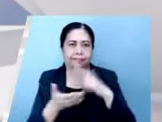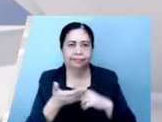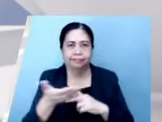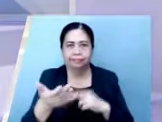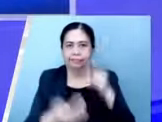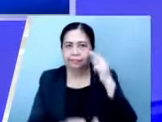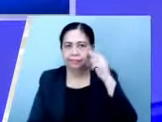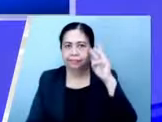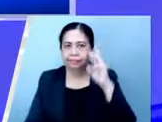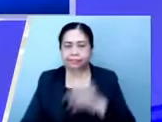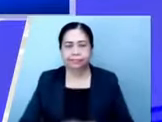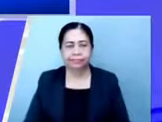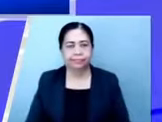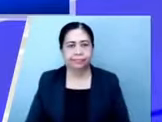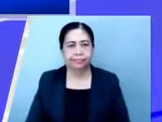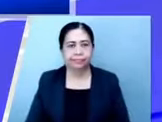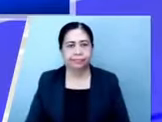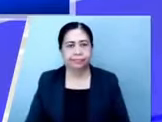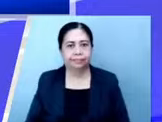Nico.